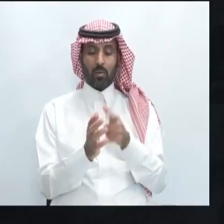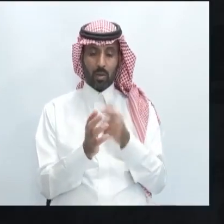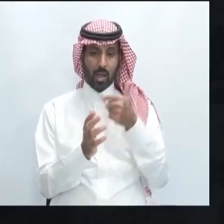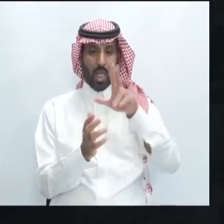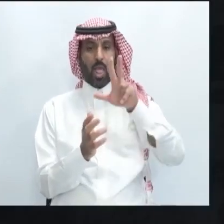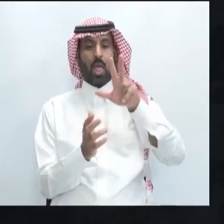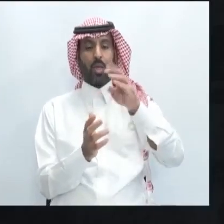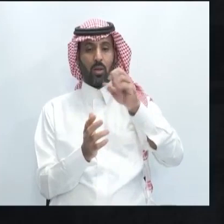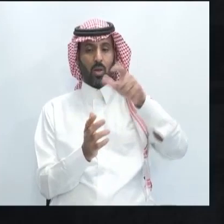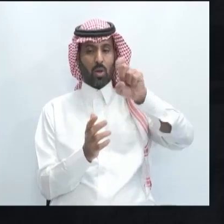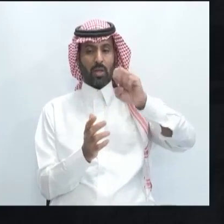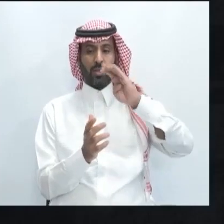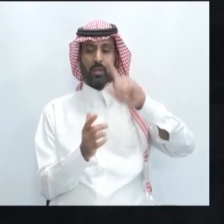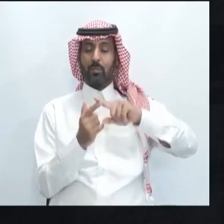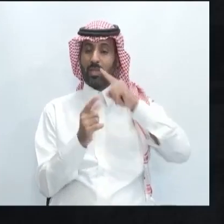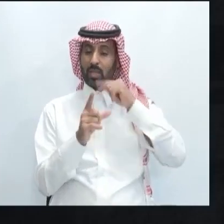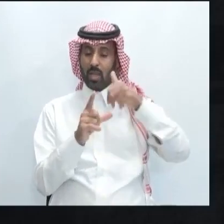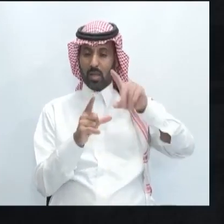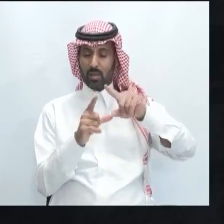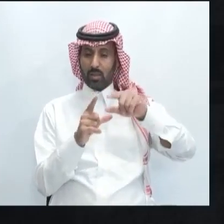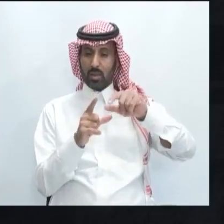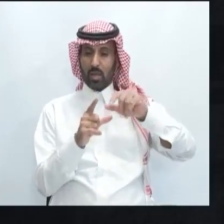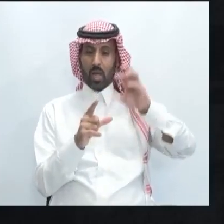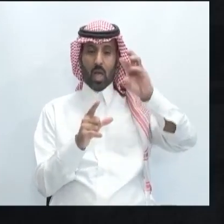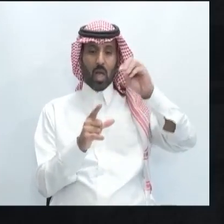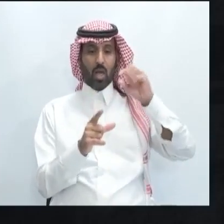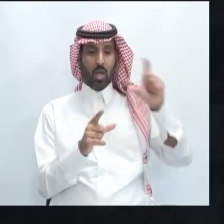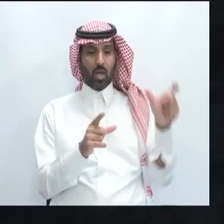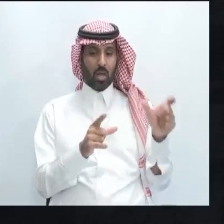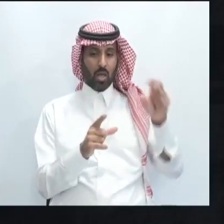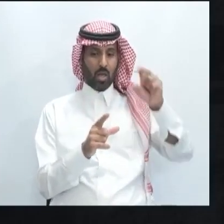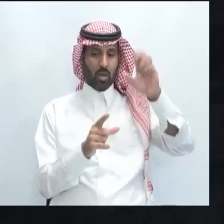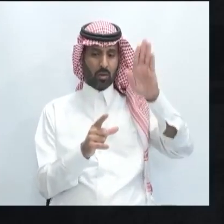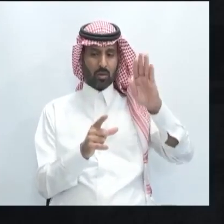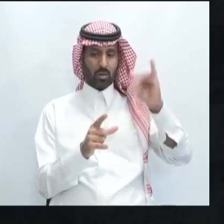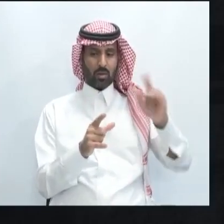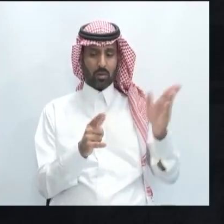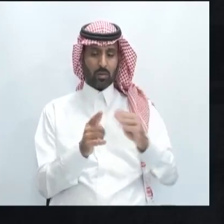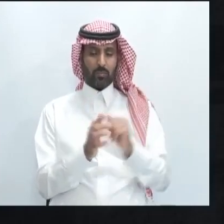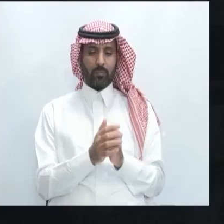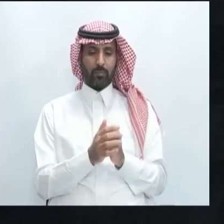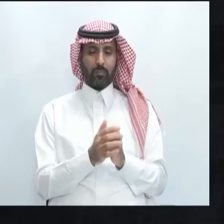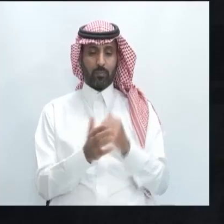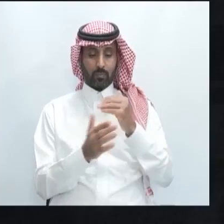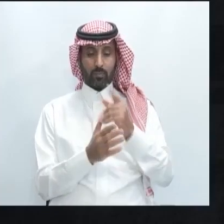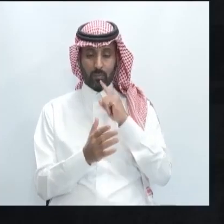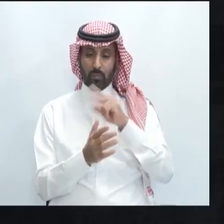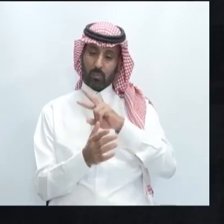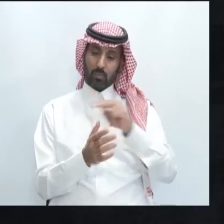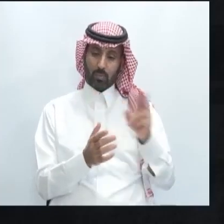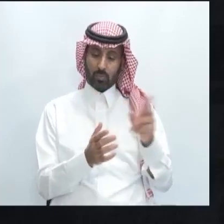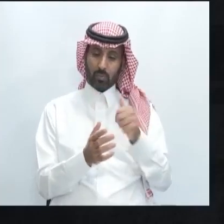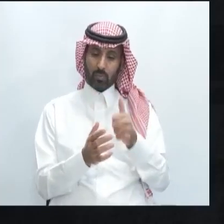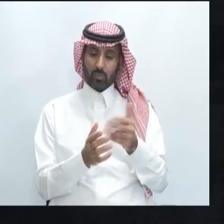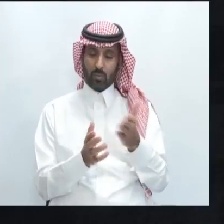الجلوكوز متشكل لندسي للجلاكتوز او تقول الجلاكتوز متشكل هندسي للجلوكوز كلاهما